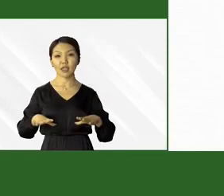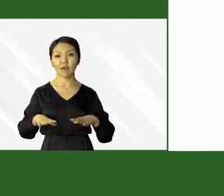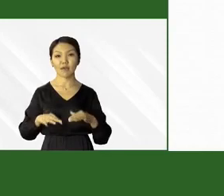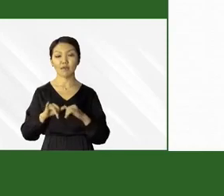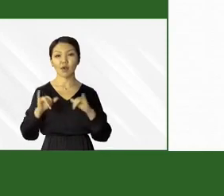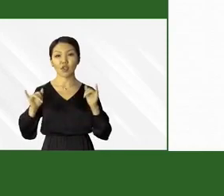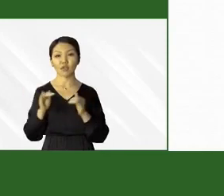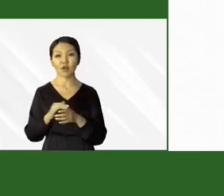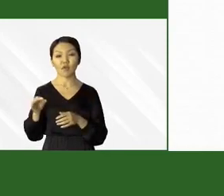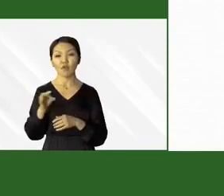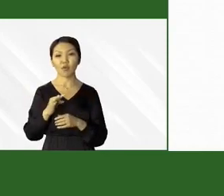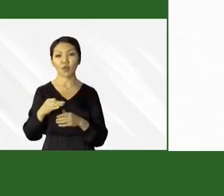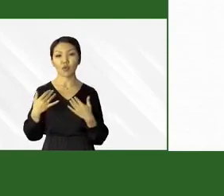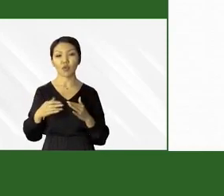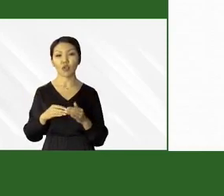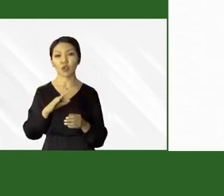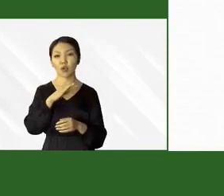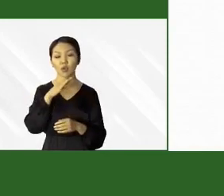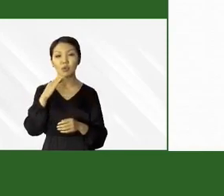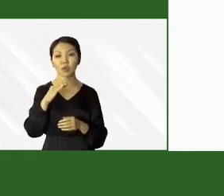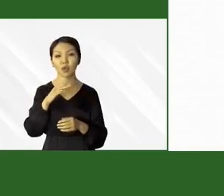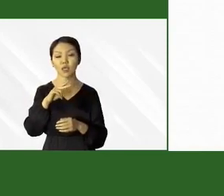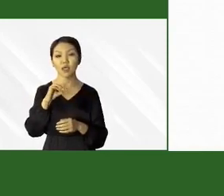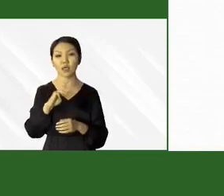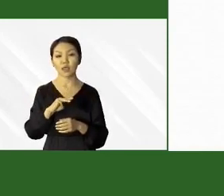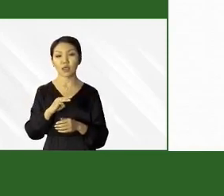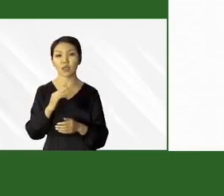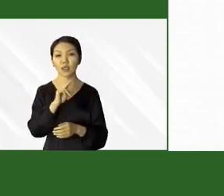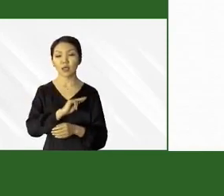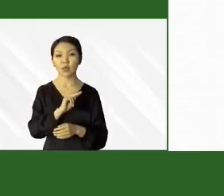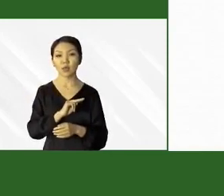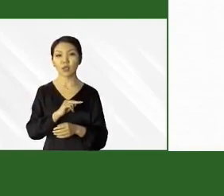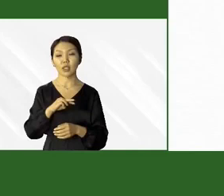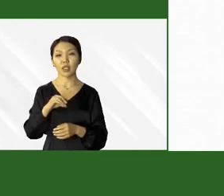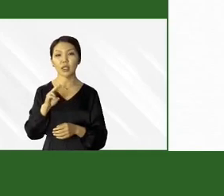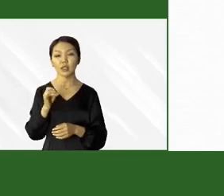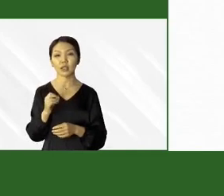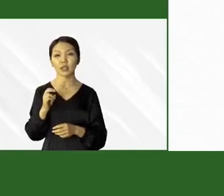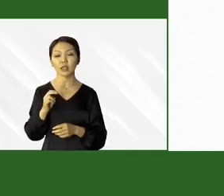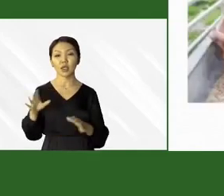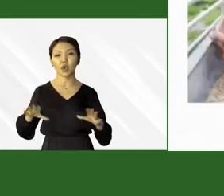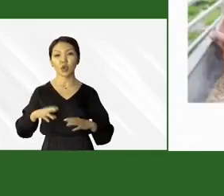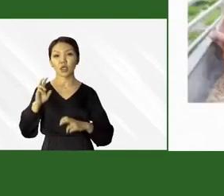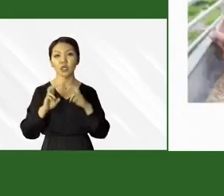области уже долгие годы функционирует талаский конезавод по содержанию племенных животных.